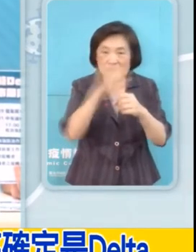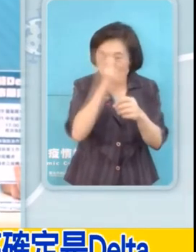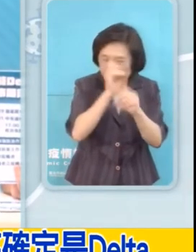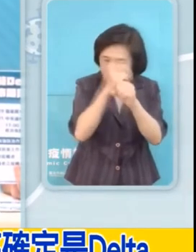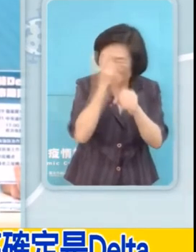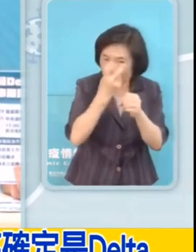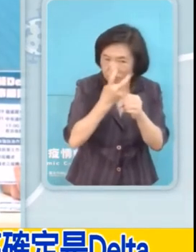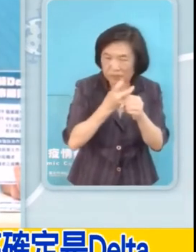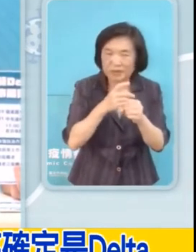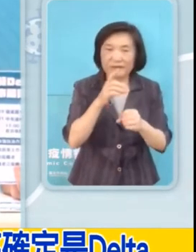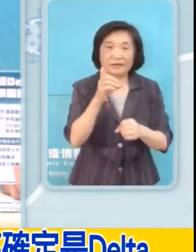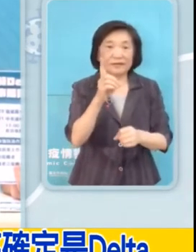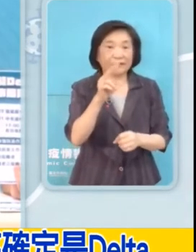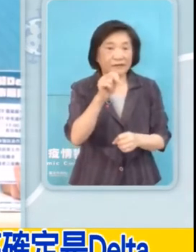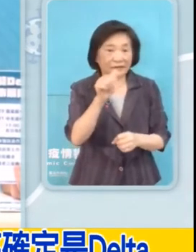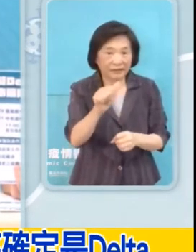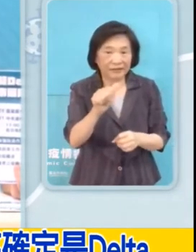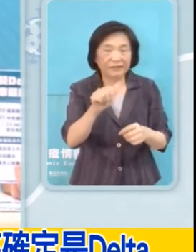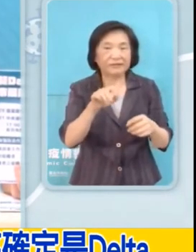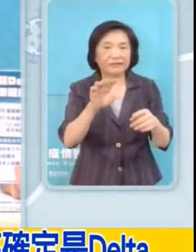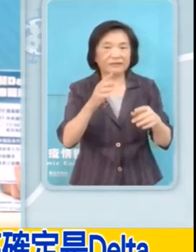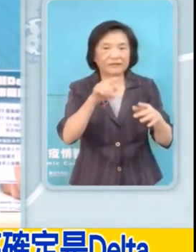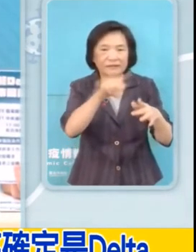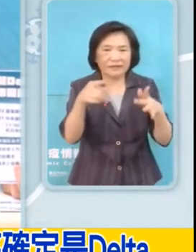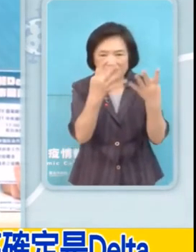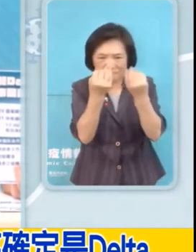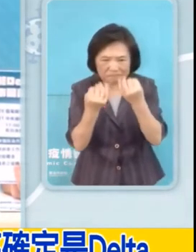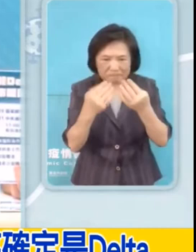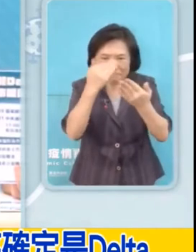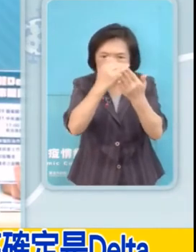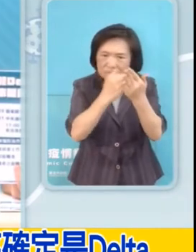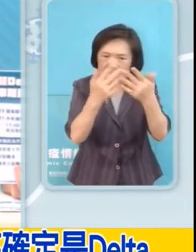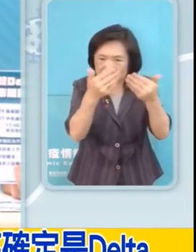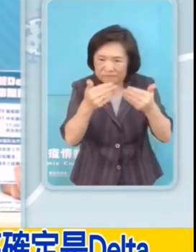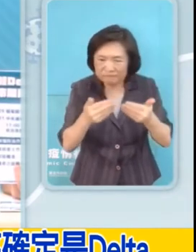要做基因定序这个系统也是要设立，那